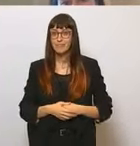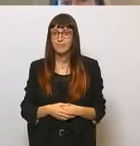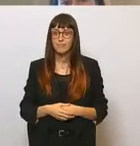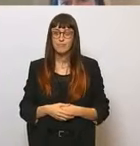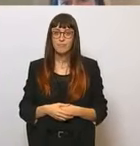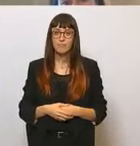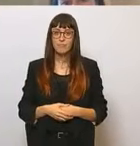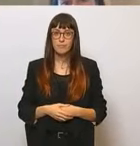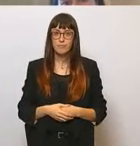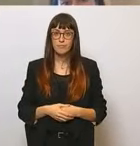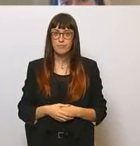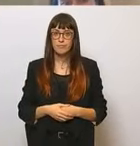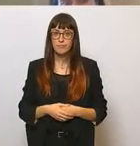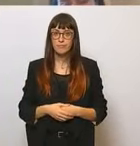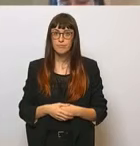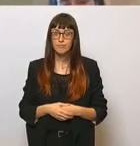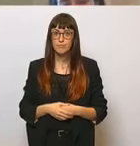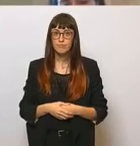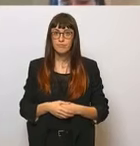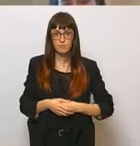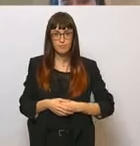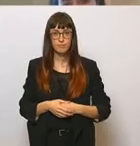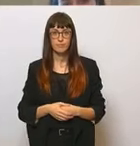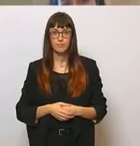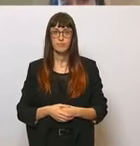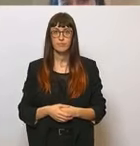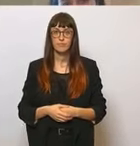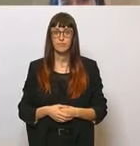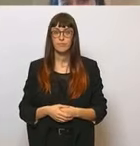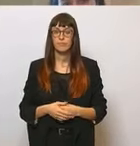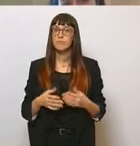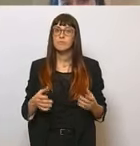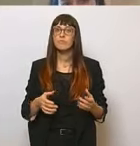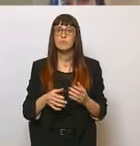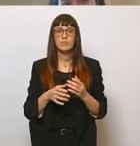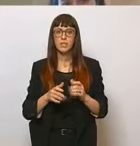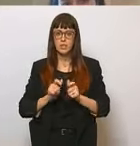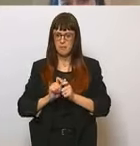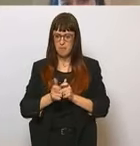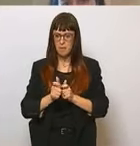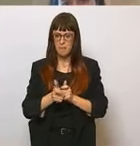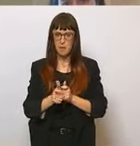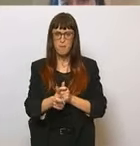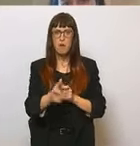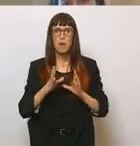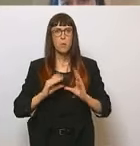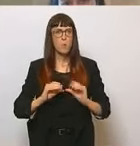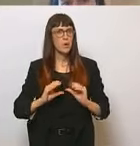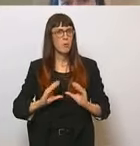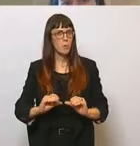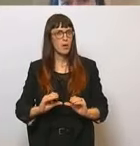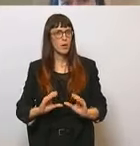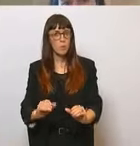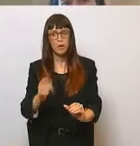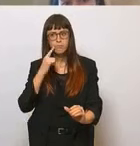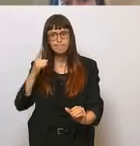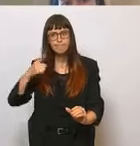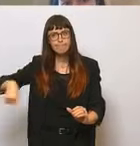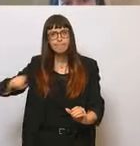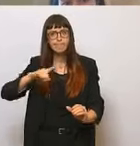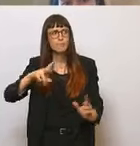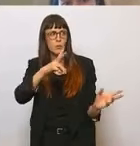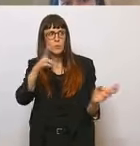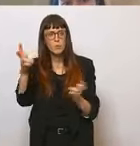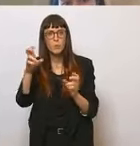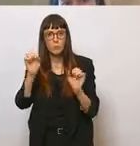soient dans une certaine ordre que le citoyen et l'utilisateur normal peut comprendre. Et on pourrait en prendre d'autres exemples,